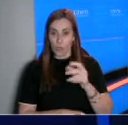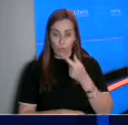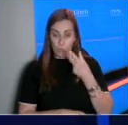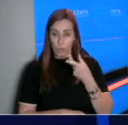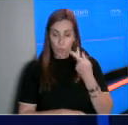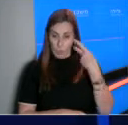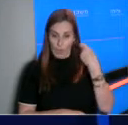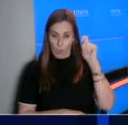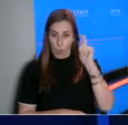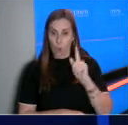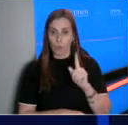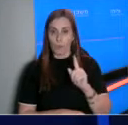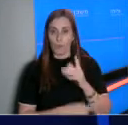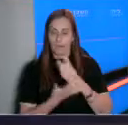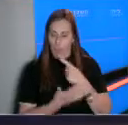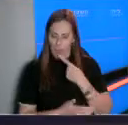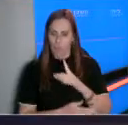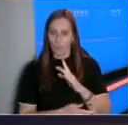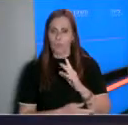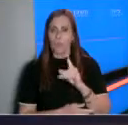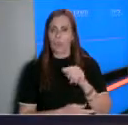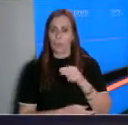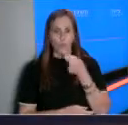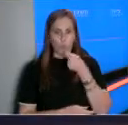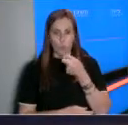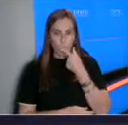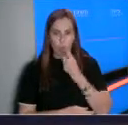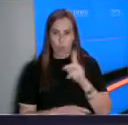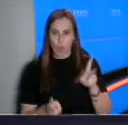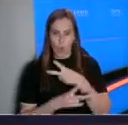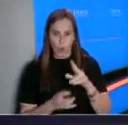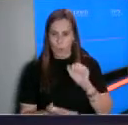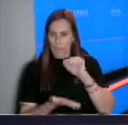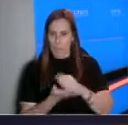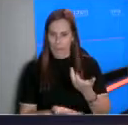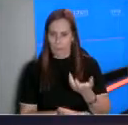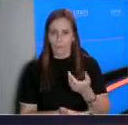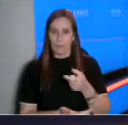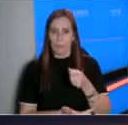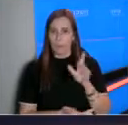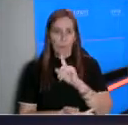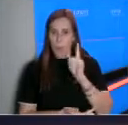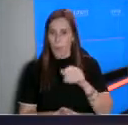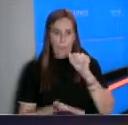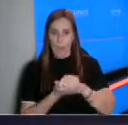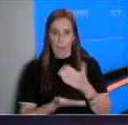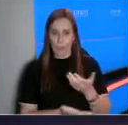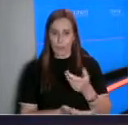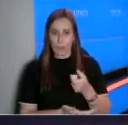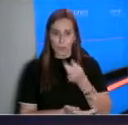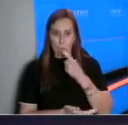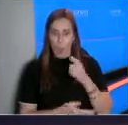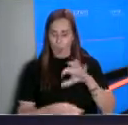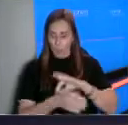הרבה יותר יקרות שמורות את הסל, דיברנו עליהן כאן ועוד נדבר, אבל זו תרופה שאף אחד הרי לא יכול לממן אותה, וגם לא צריך לממן אותה, הקופה